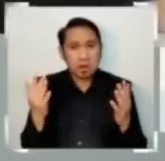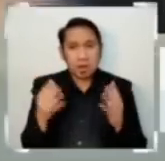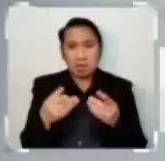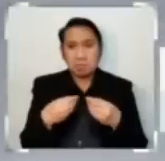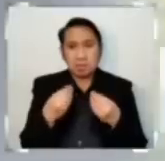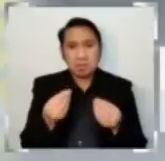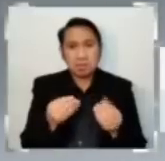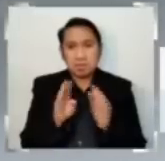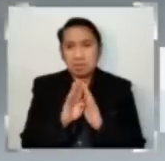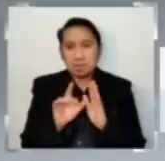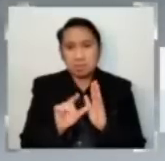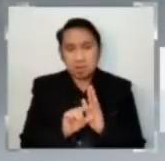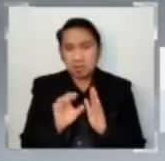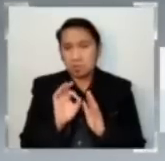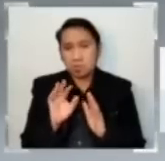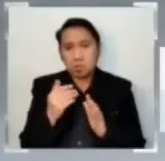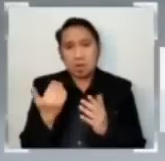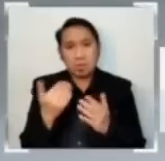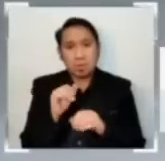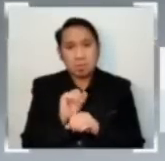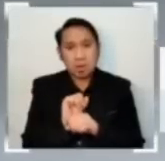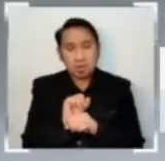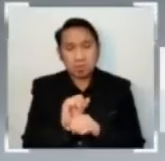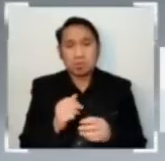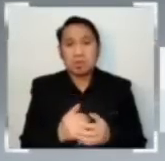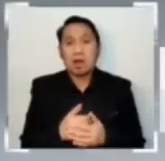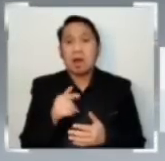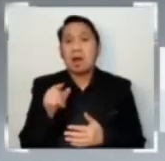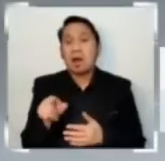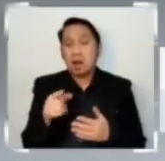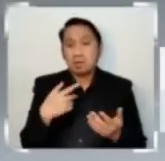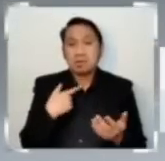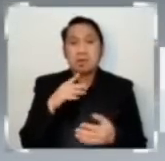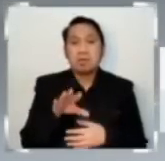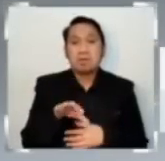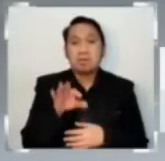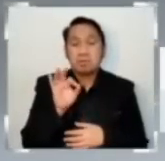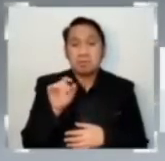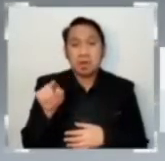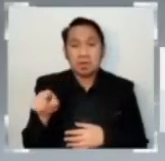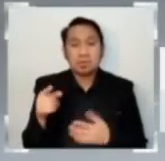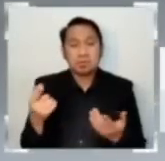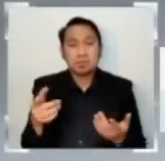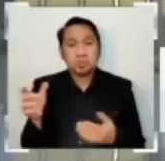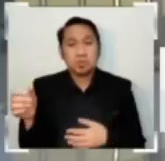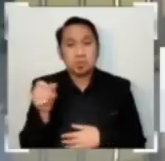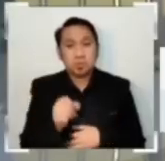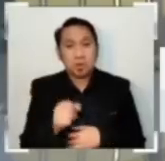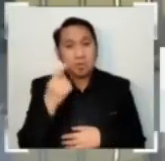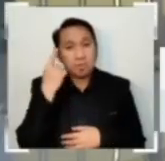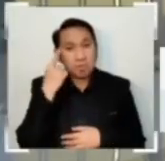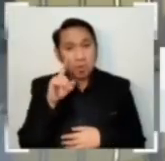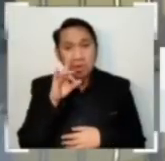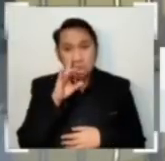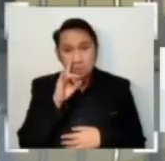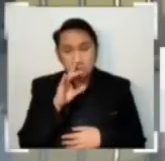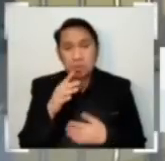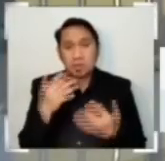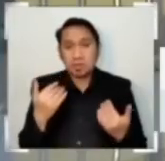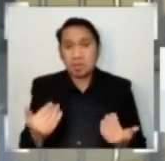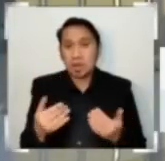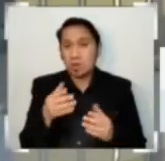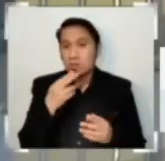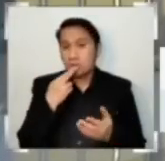pong trabaho. Kalaunan, lumabas ding ni-recruit ang dalawa bilang household workers. Ni-refer na ang kaso sa Interagency Council